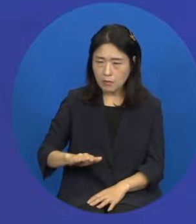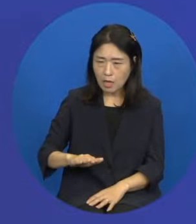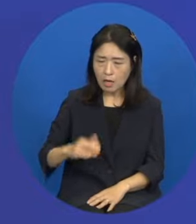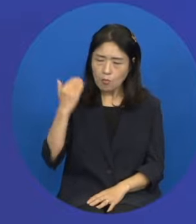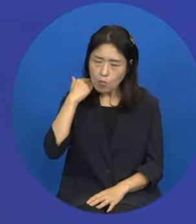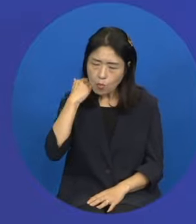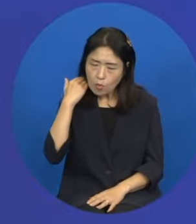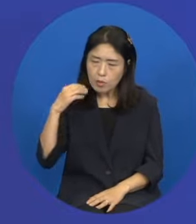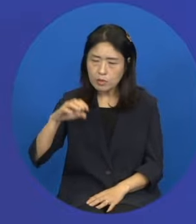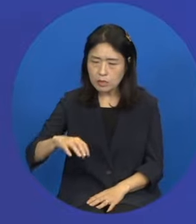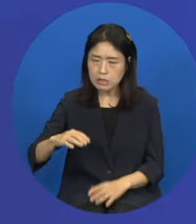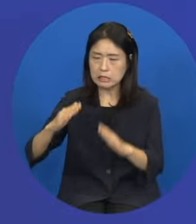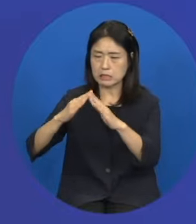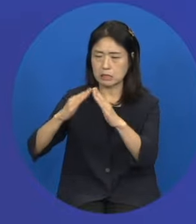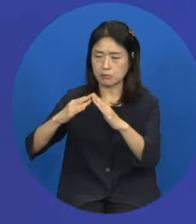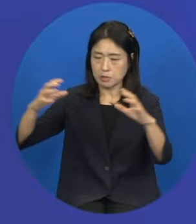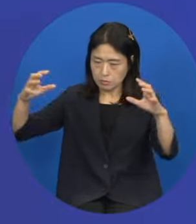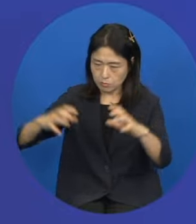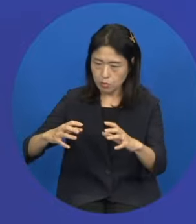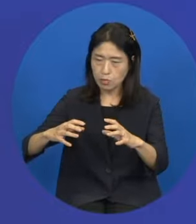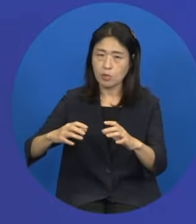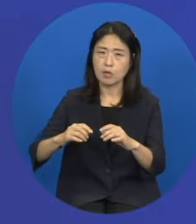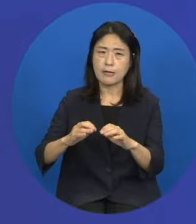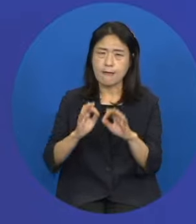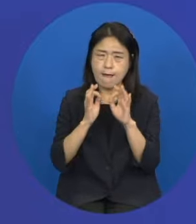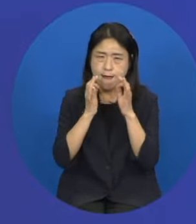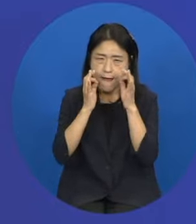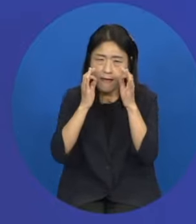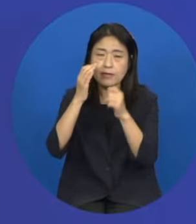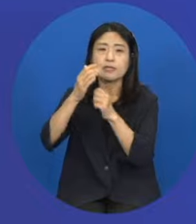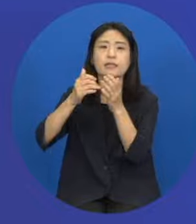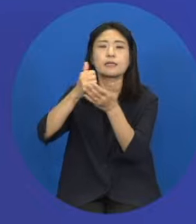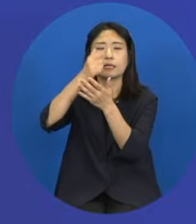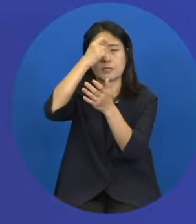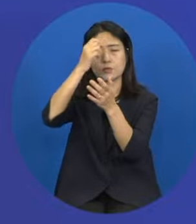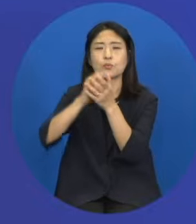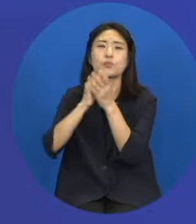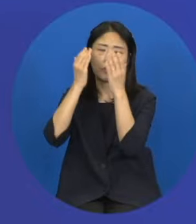모여 간절히 하나님께 기도했습니다.